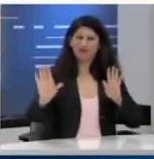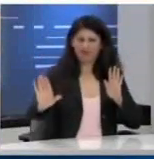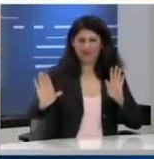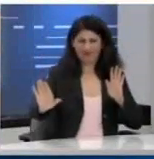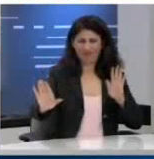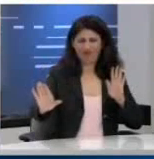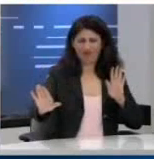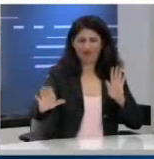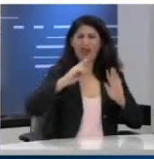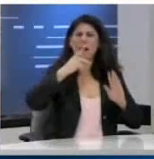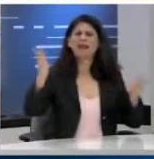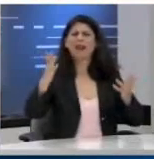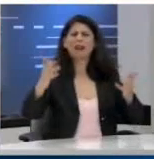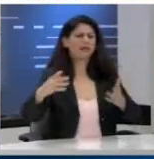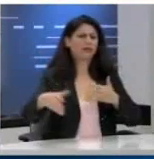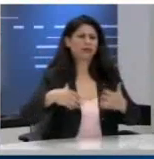Παρακαλώ, ναι, παρακαλώ.